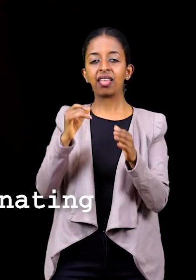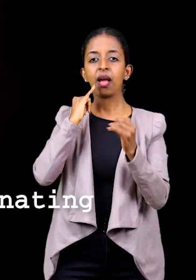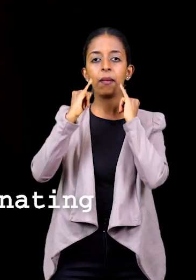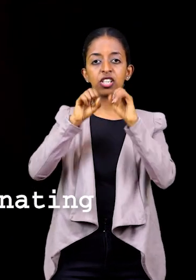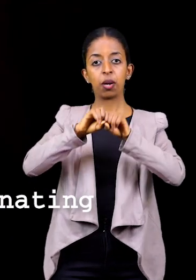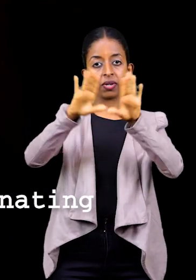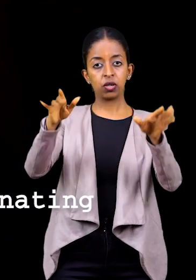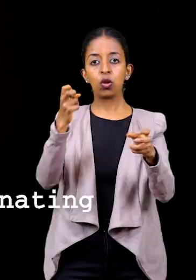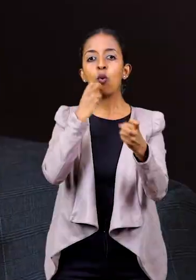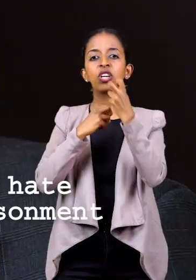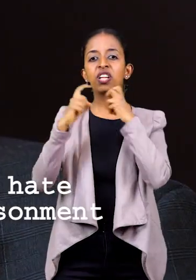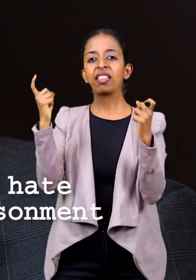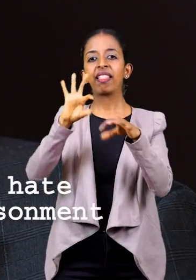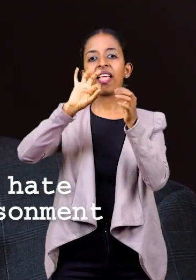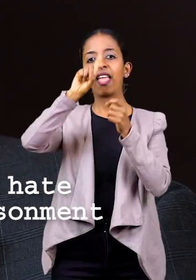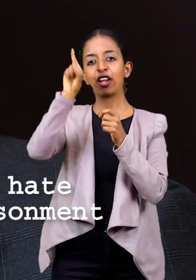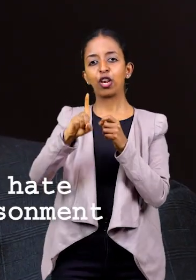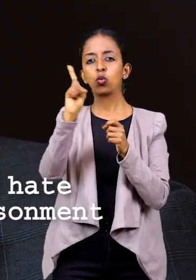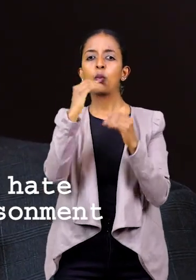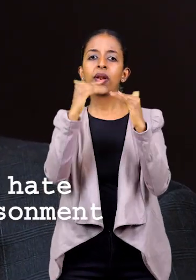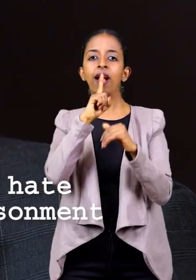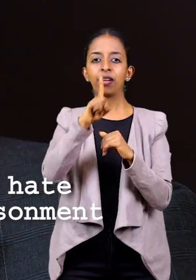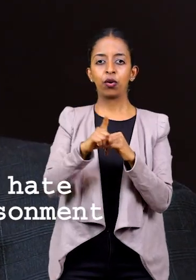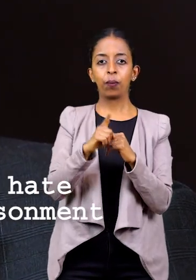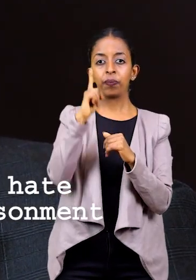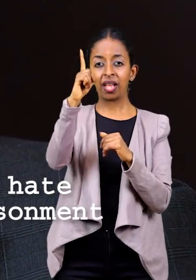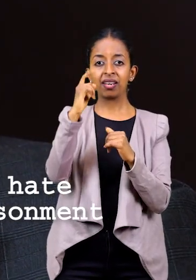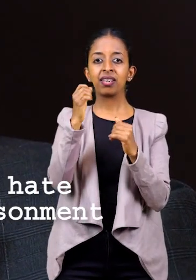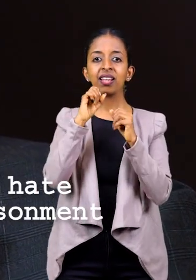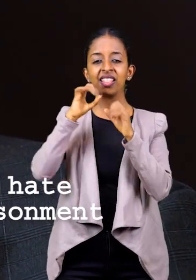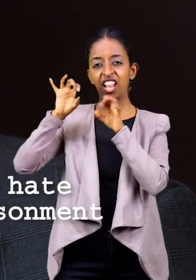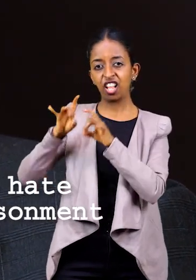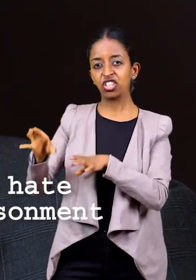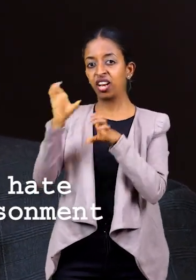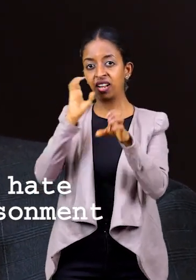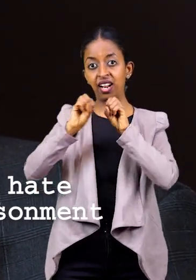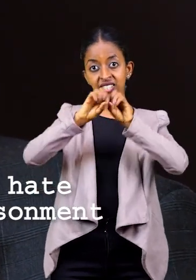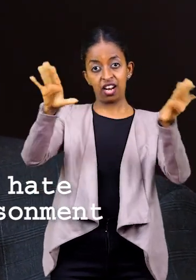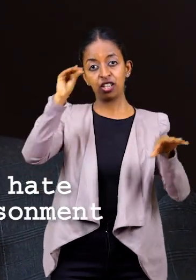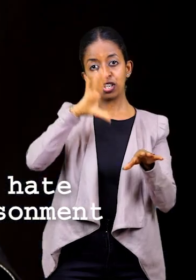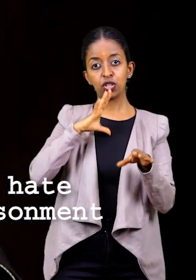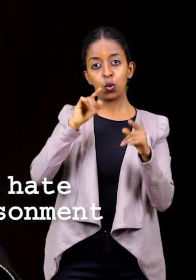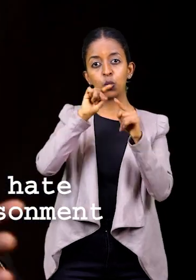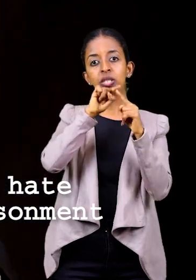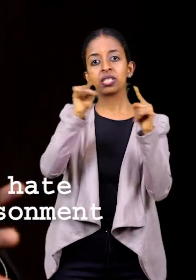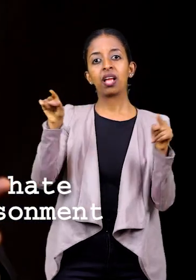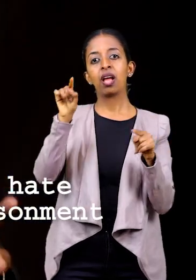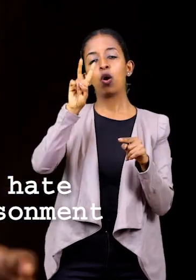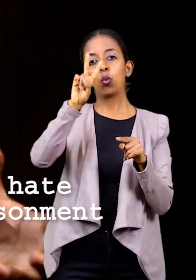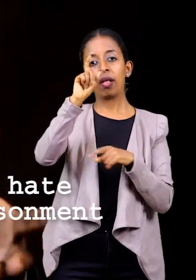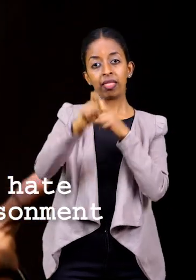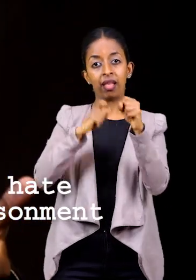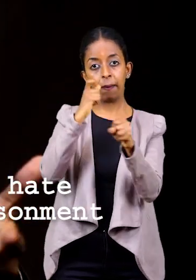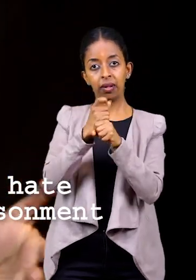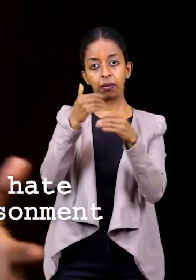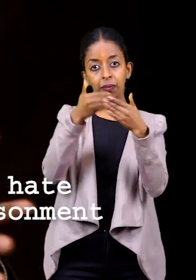gochuun kan hayyamame miti. Dubbiin jibbaa fi ragaa sobaa raabsuun hagam yakkaan gaafachiisa? Namni dubbii jibbiinsa rabse